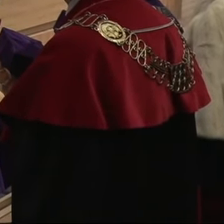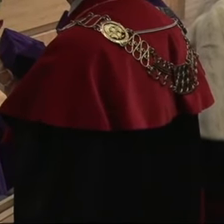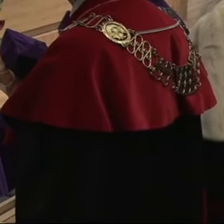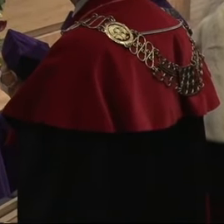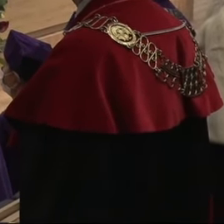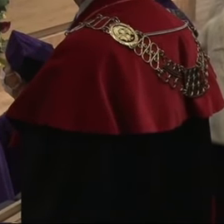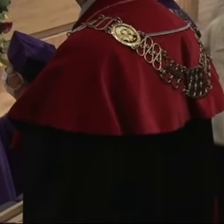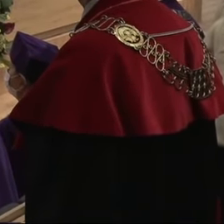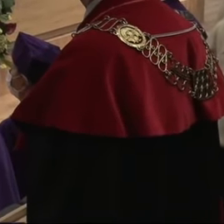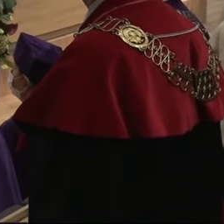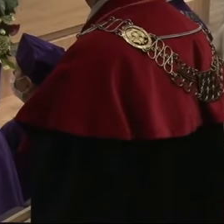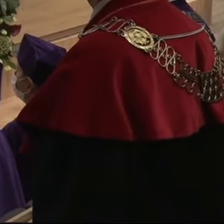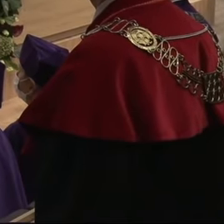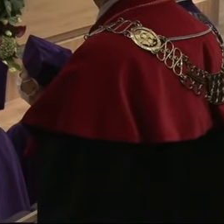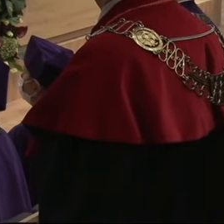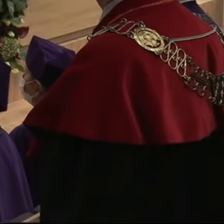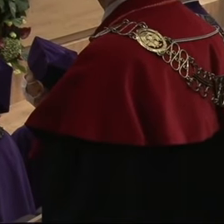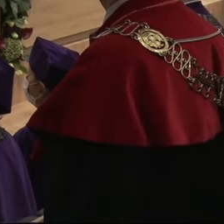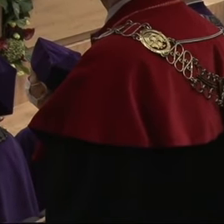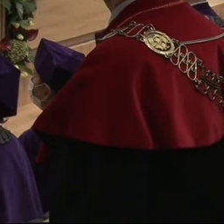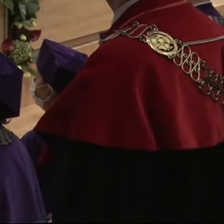narodem.